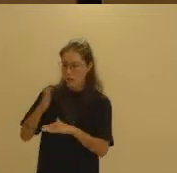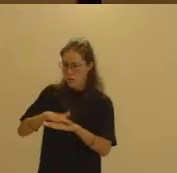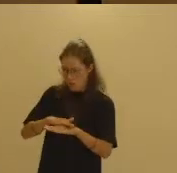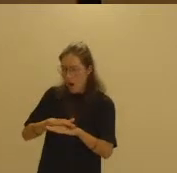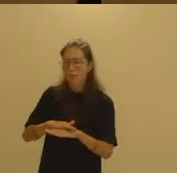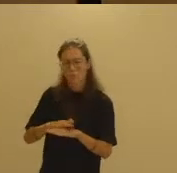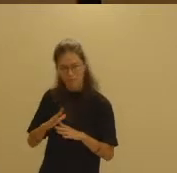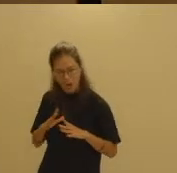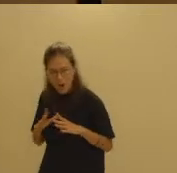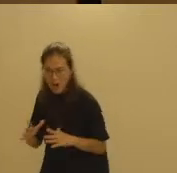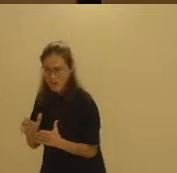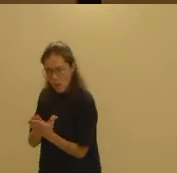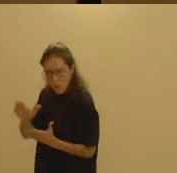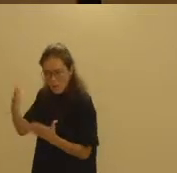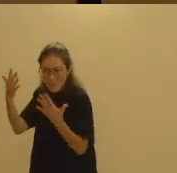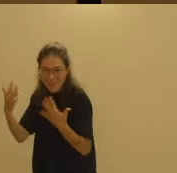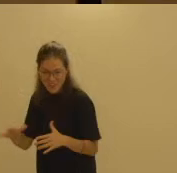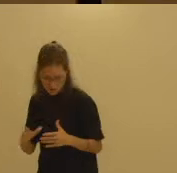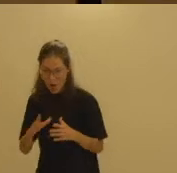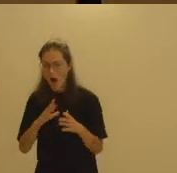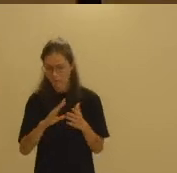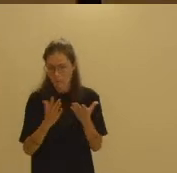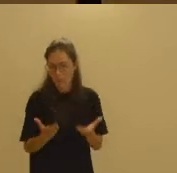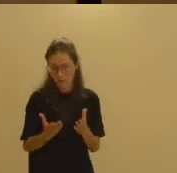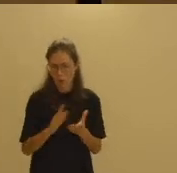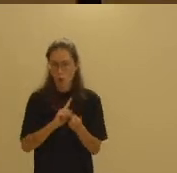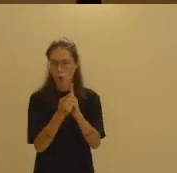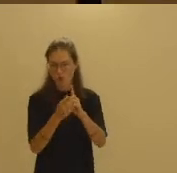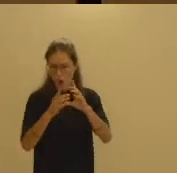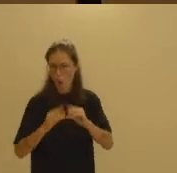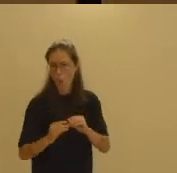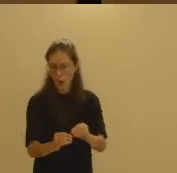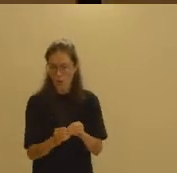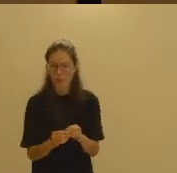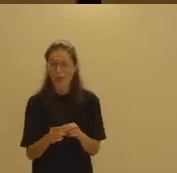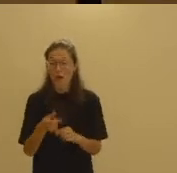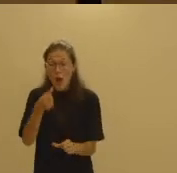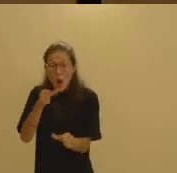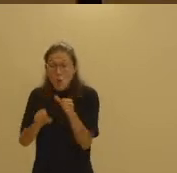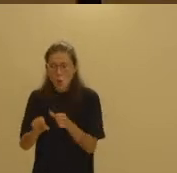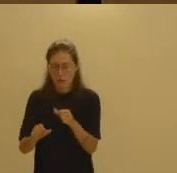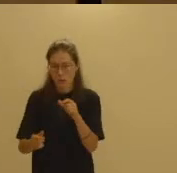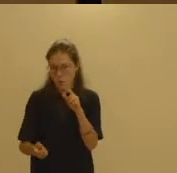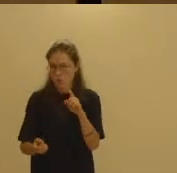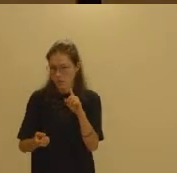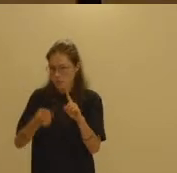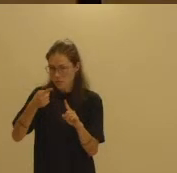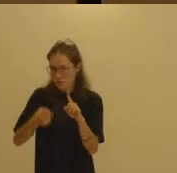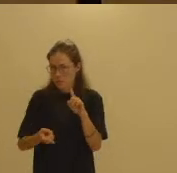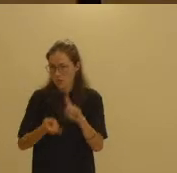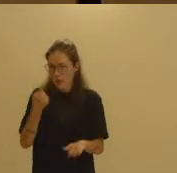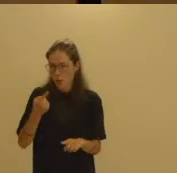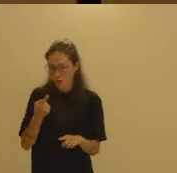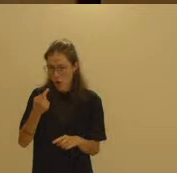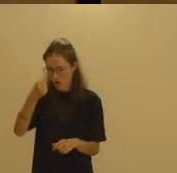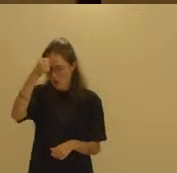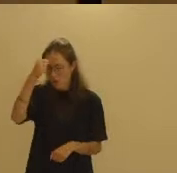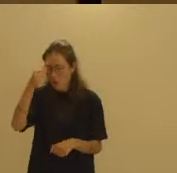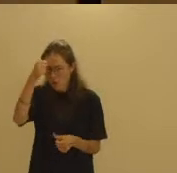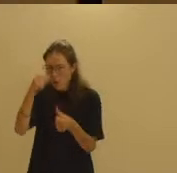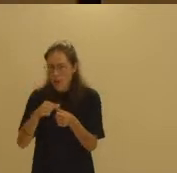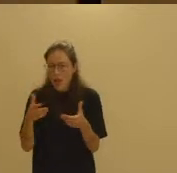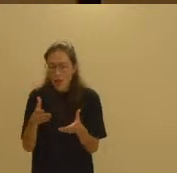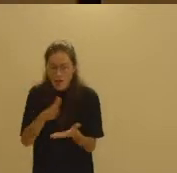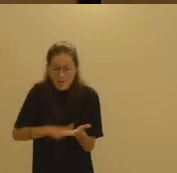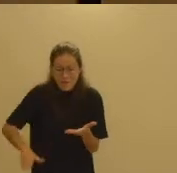respectant nos engagements. Donc, dont la surface principale est inférieure à 400 m² et qui ne sont pas intégrés à l'ensemble